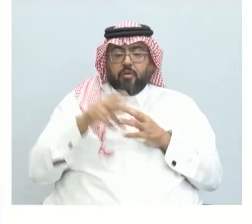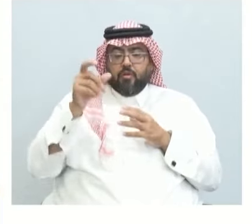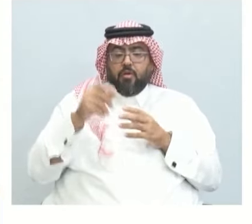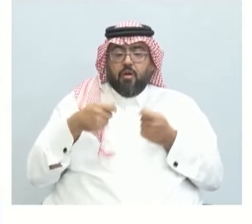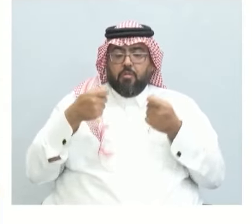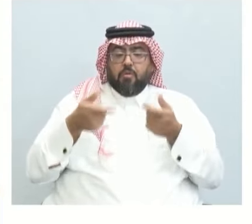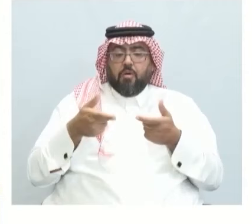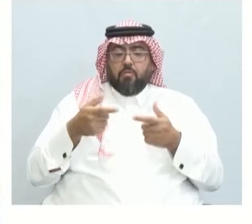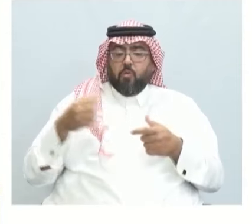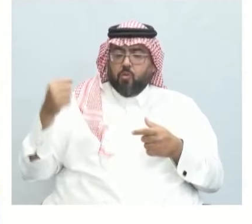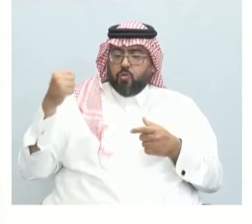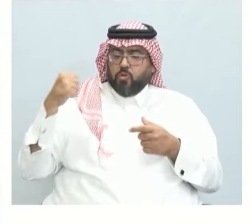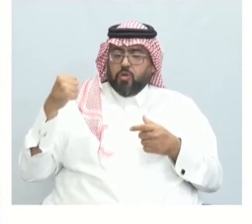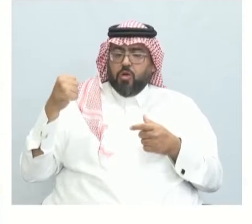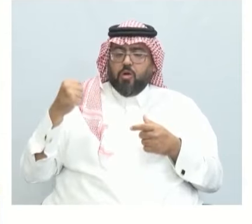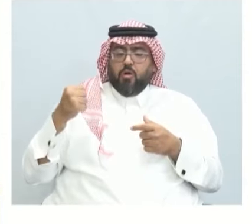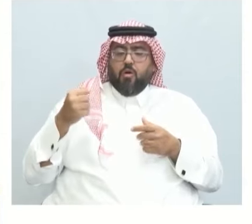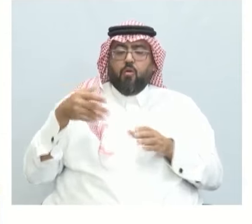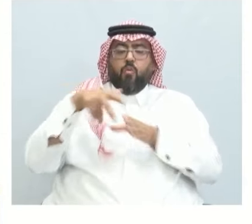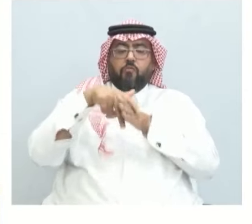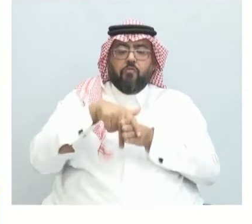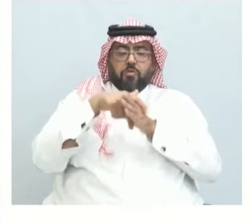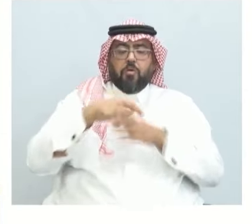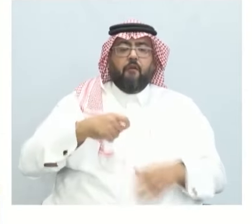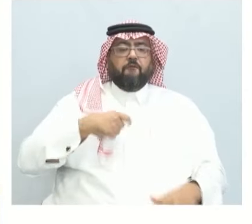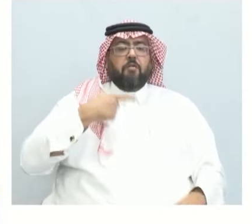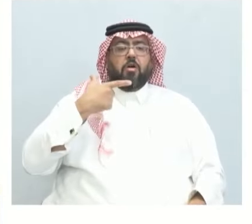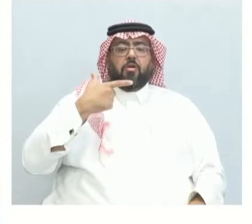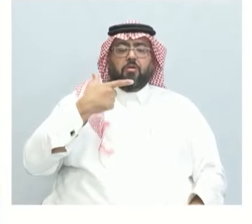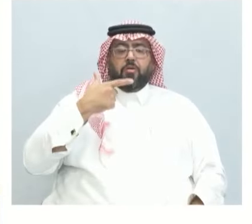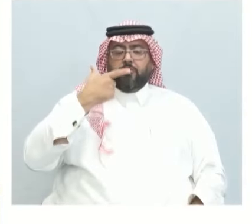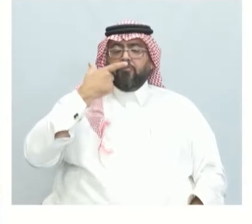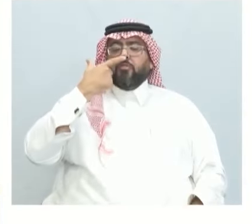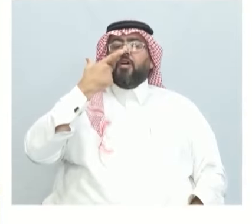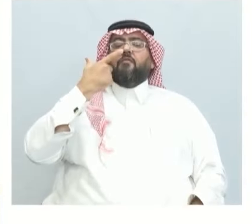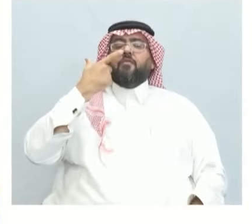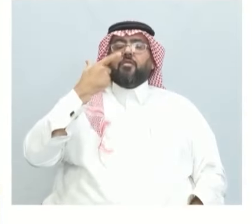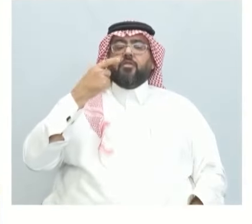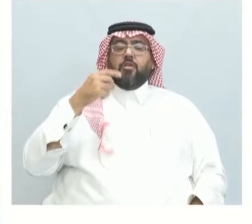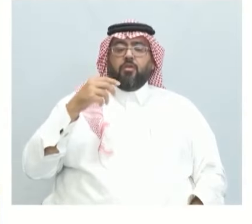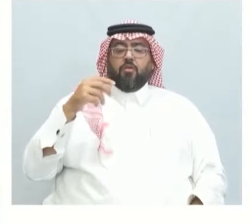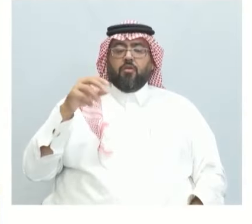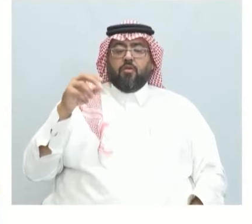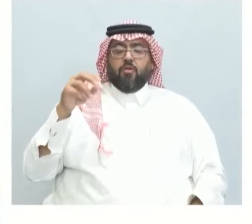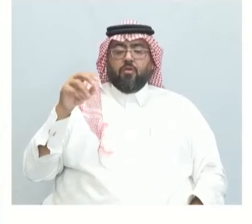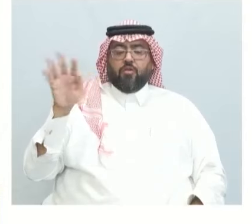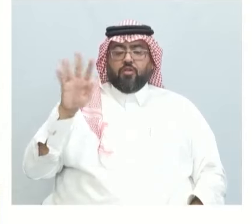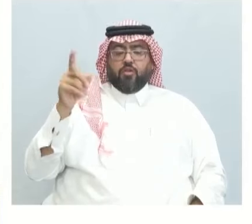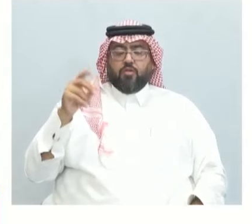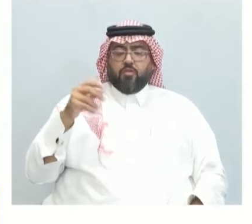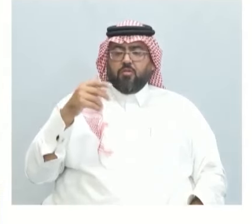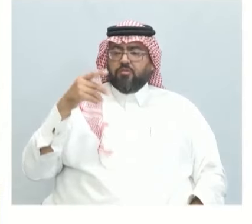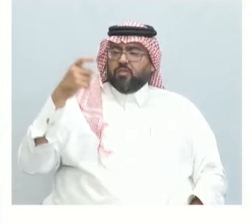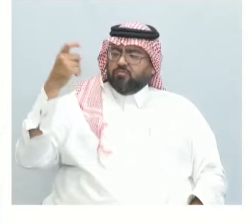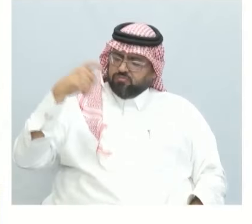الك الرم والشجاعه والفروسيه وعزه النفس والعفه والشرف وكره الذل